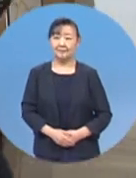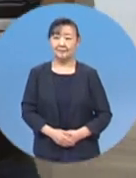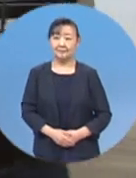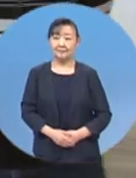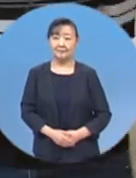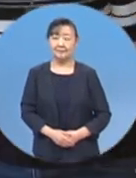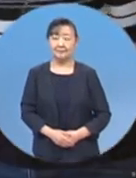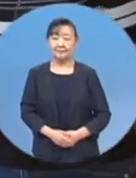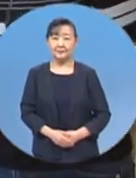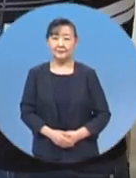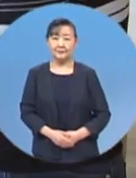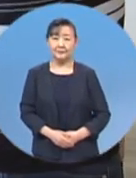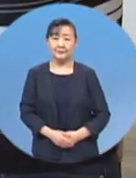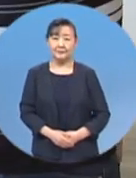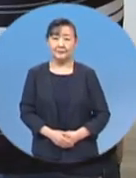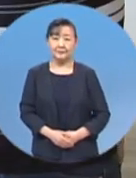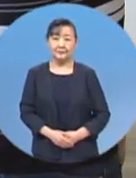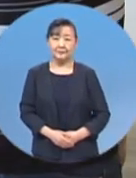おお、